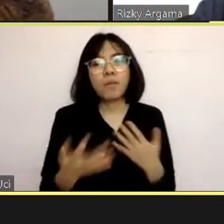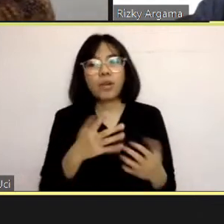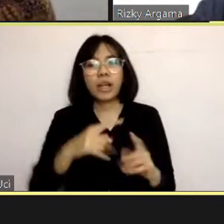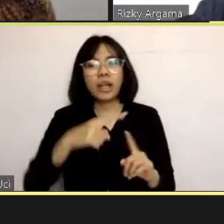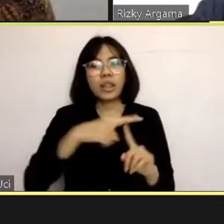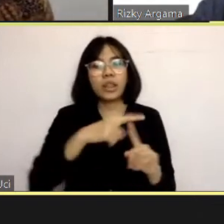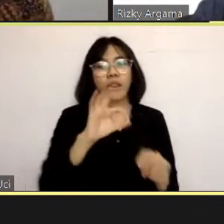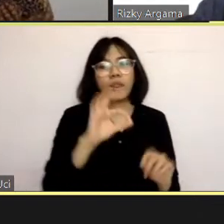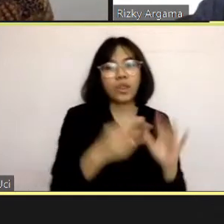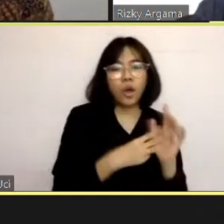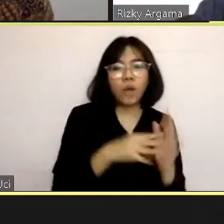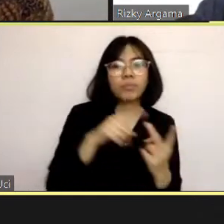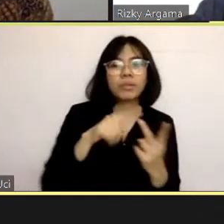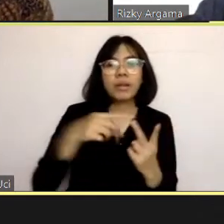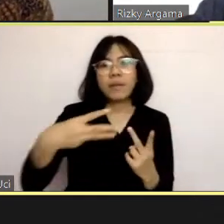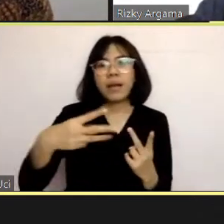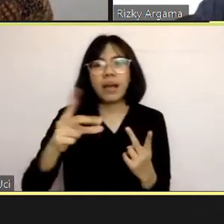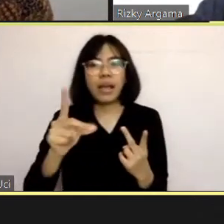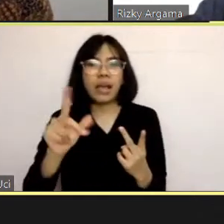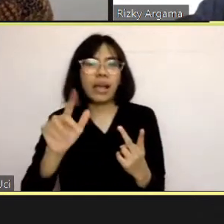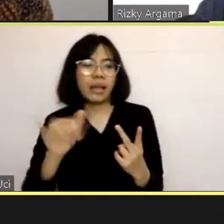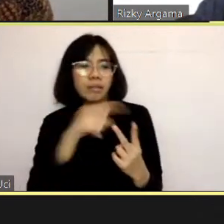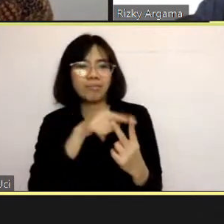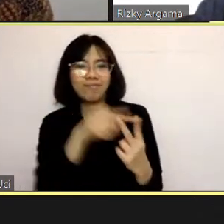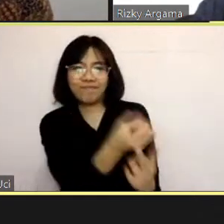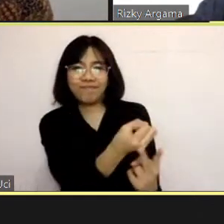Kemudian ada satu lagi pertanyaan dari